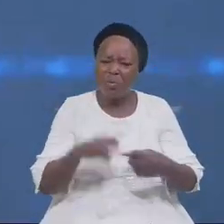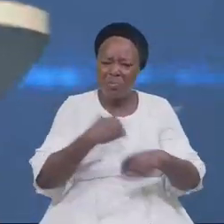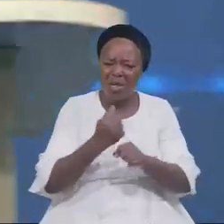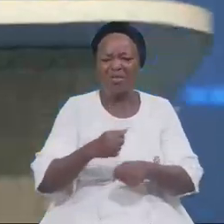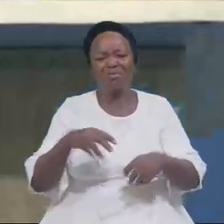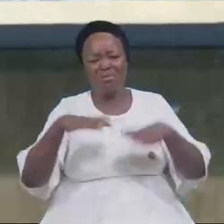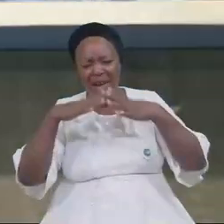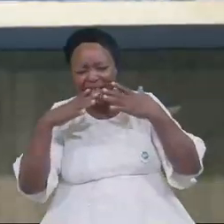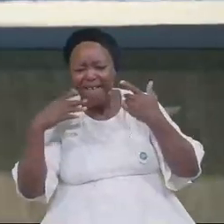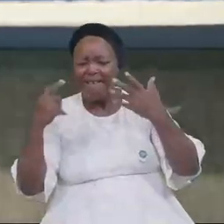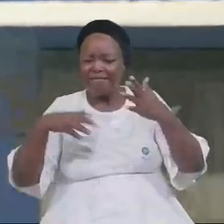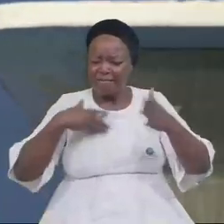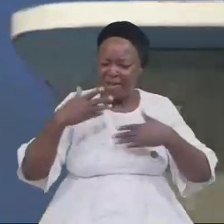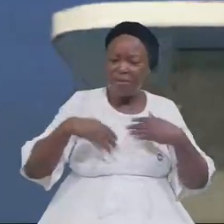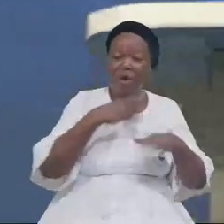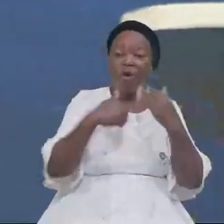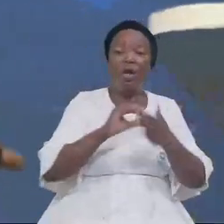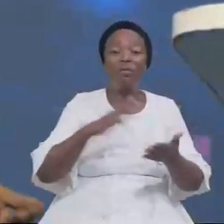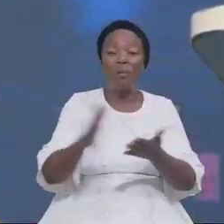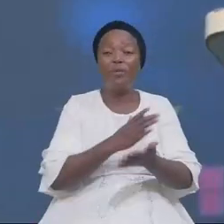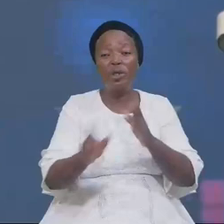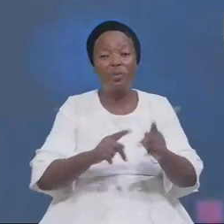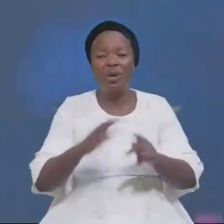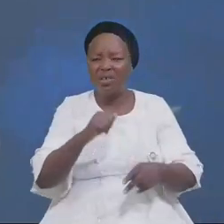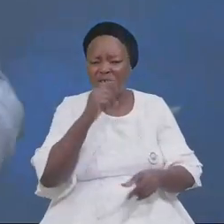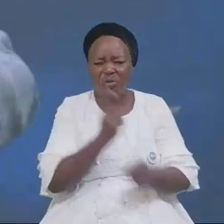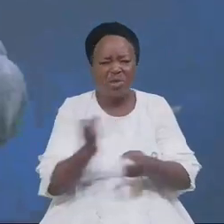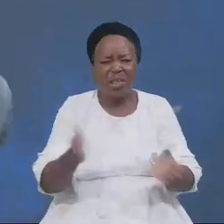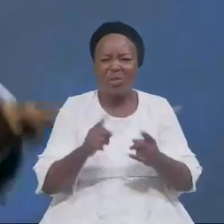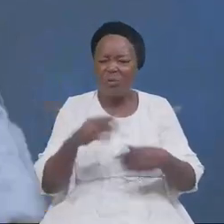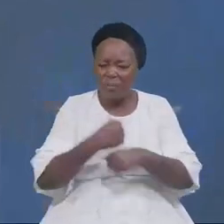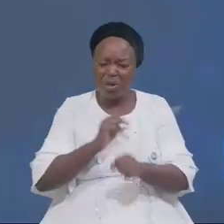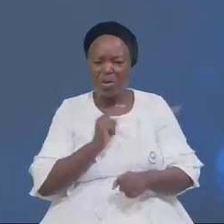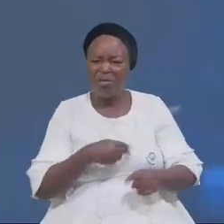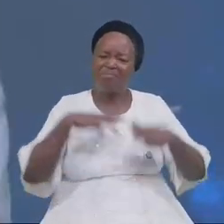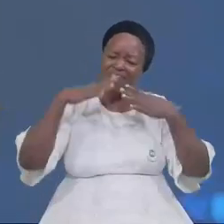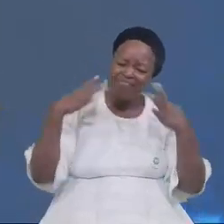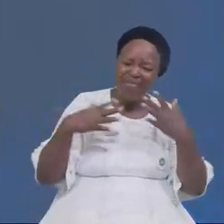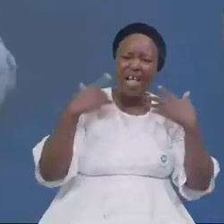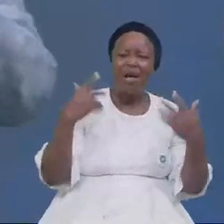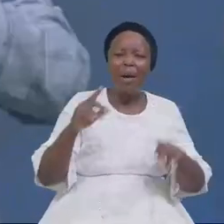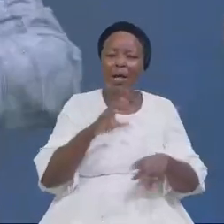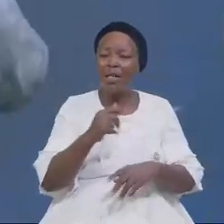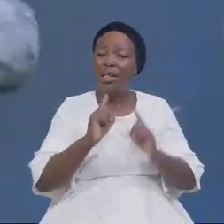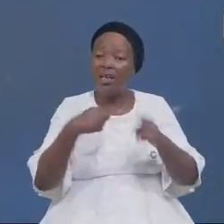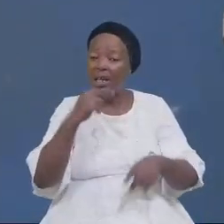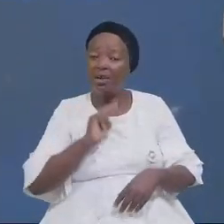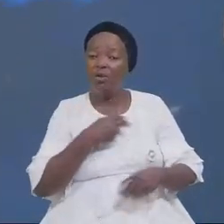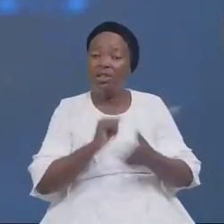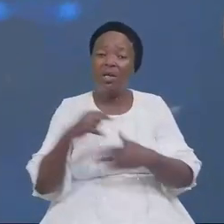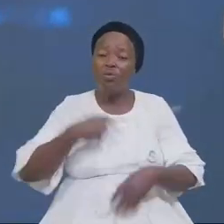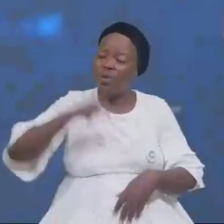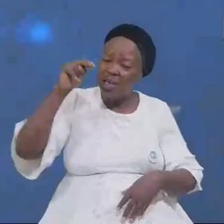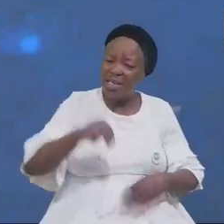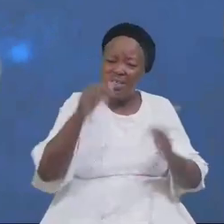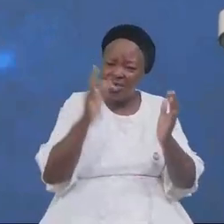Les instrumentistes, merci pour ce qu'ils font. La chorale, ils ne nous amusent pas et nous disent que nous avons besoin de